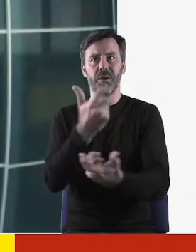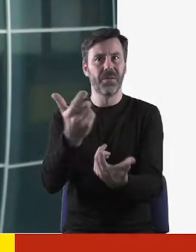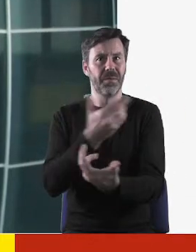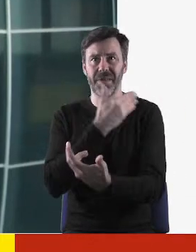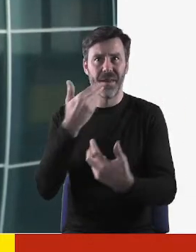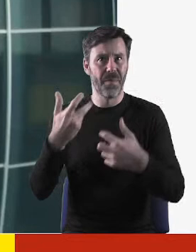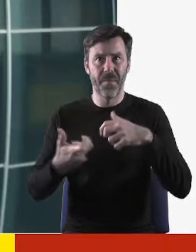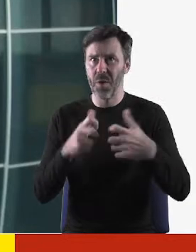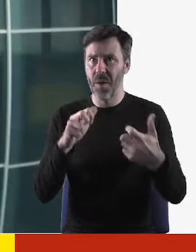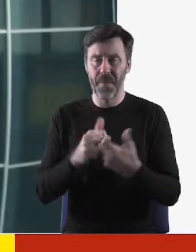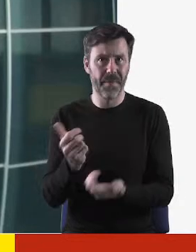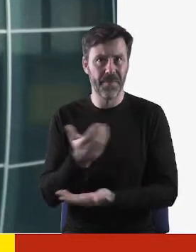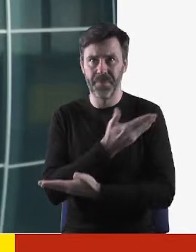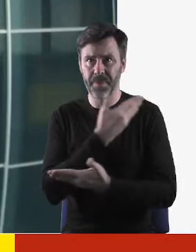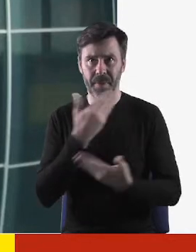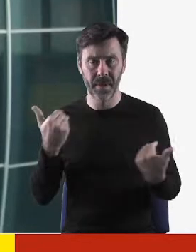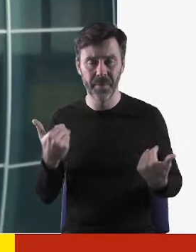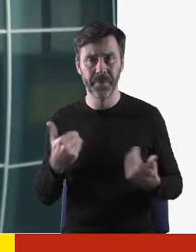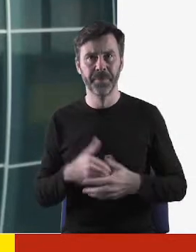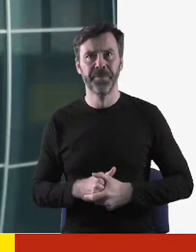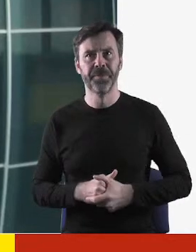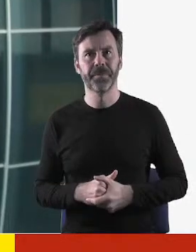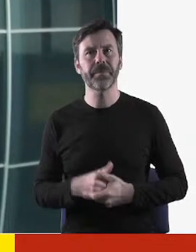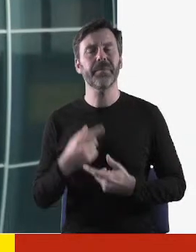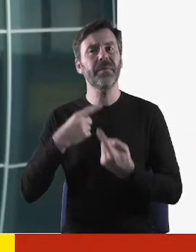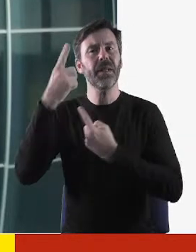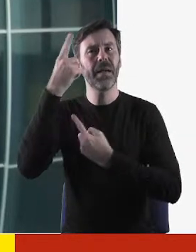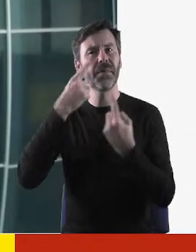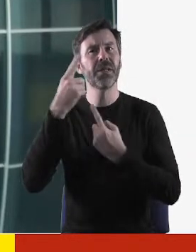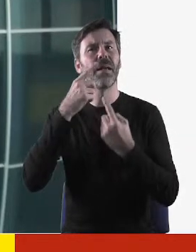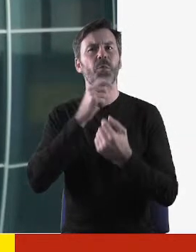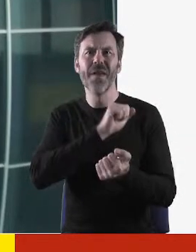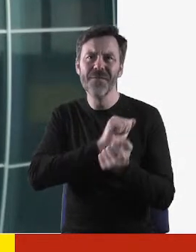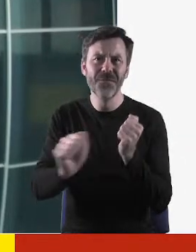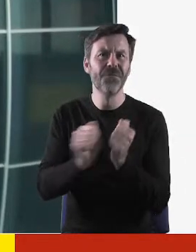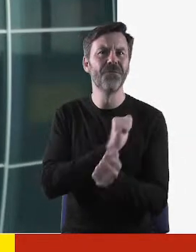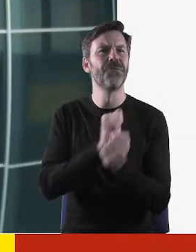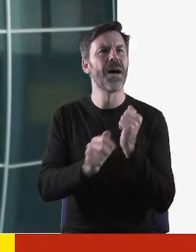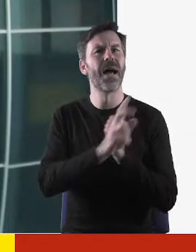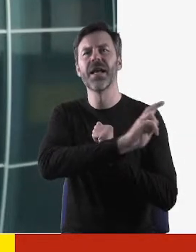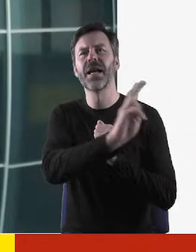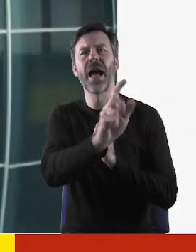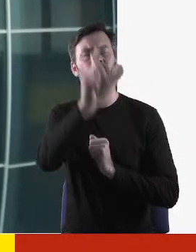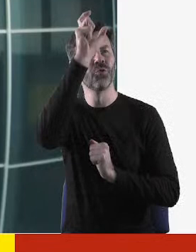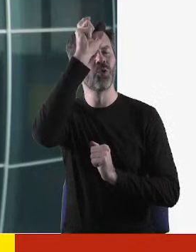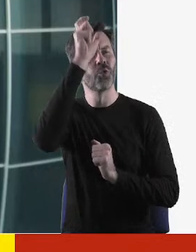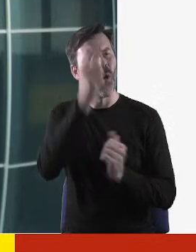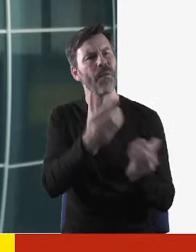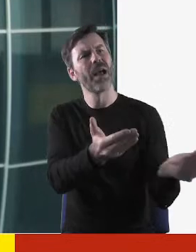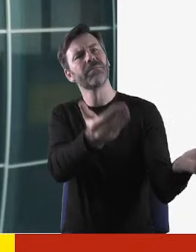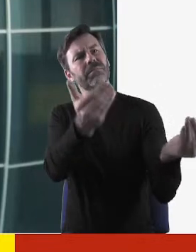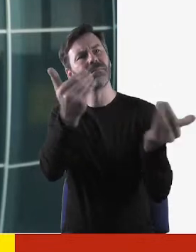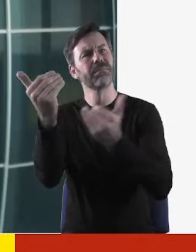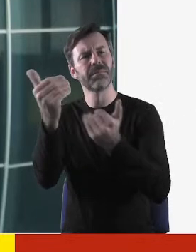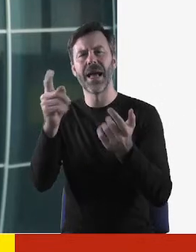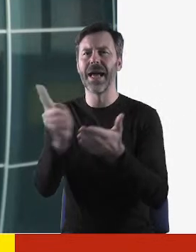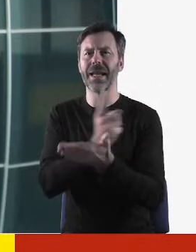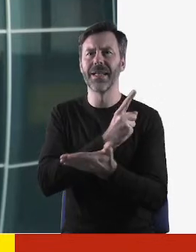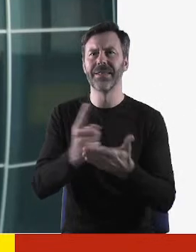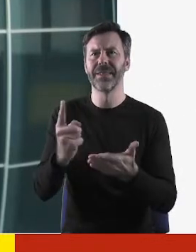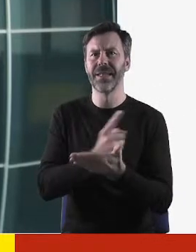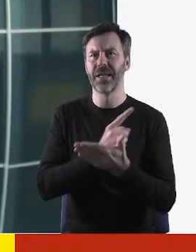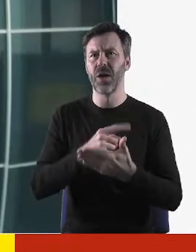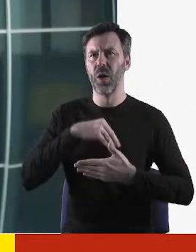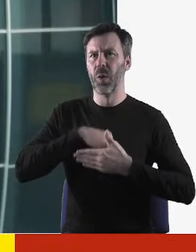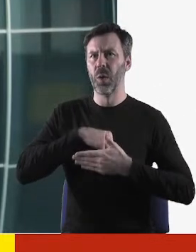zrobią. Wydaje mi się, że trzeba walczyć o każdego zaszczepionego człowieka, bo to zmniejszenie ryzyka dla naszego systemu,